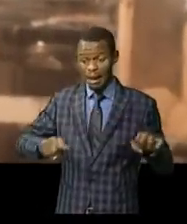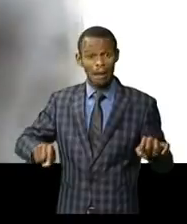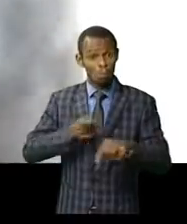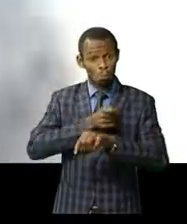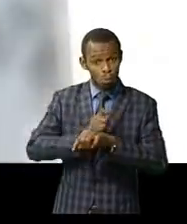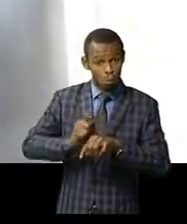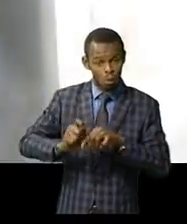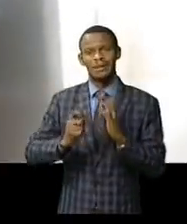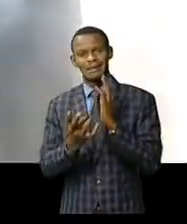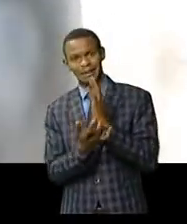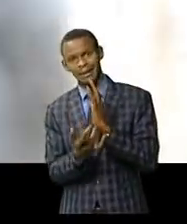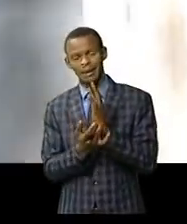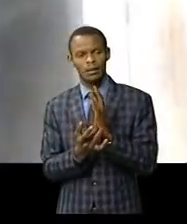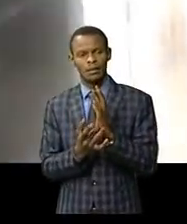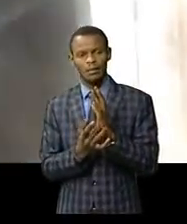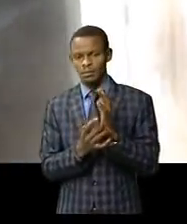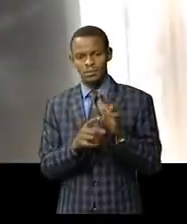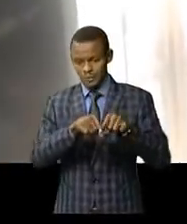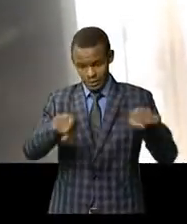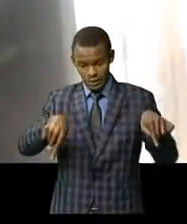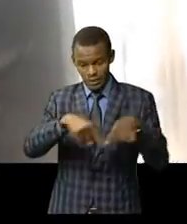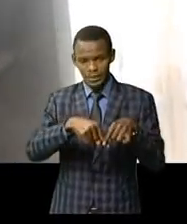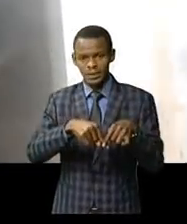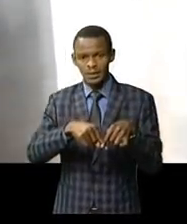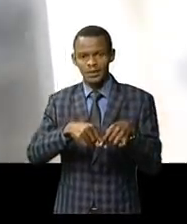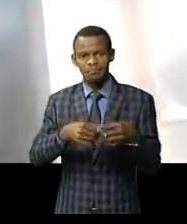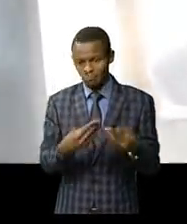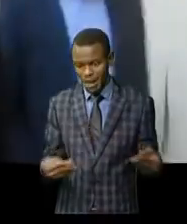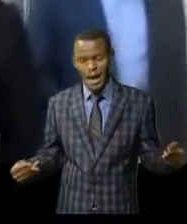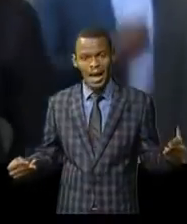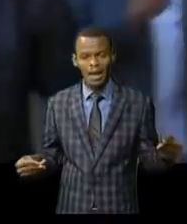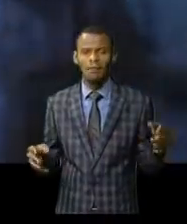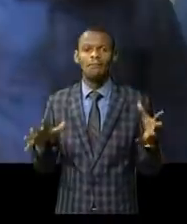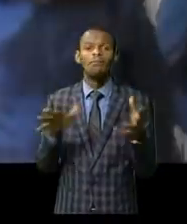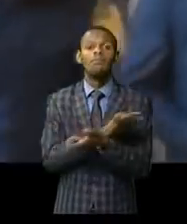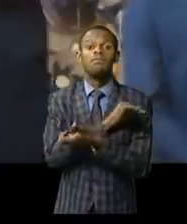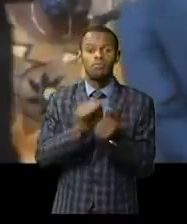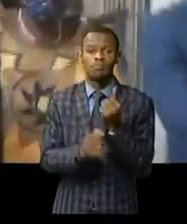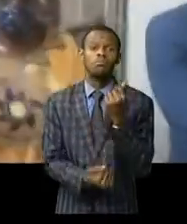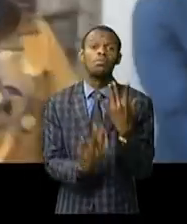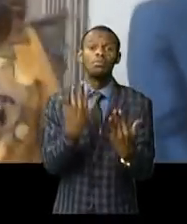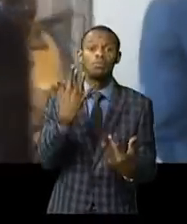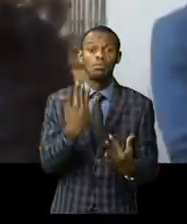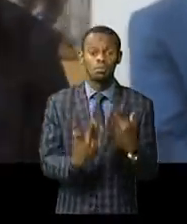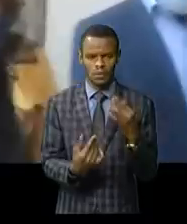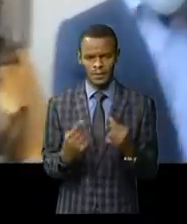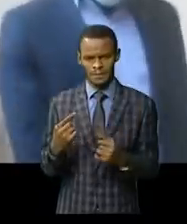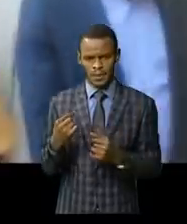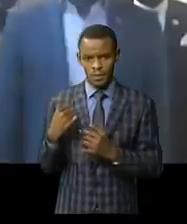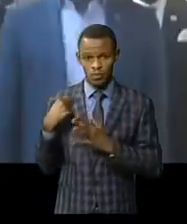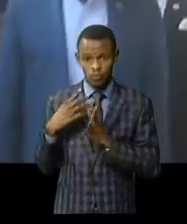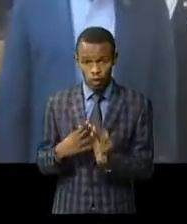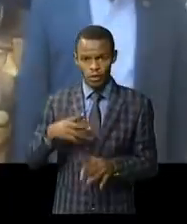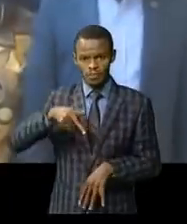bureau technique ainsi que la salle des émetteurs sont partis en fumée. Le gouverneur de province Tongo Bidjikassi, accompagné du